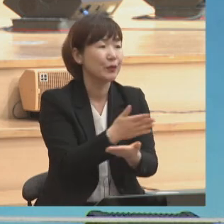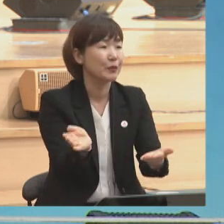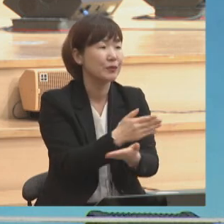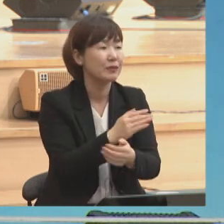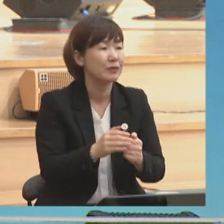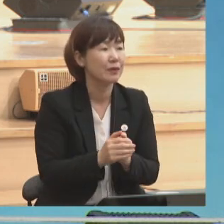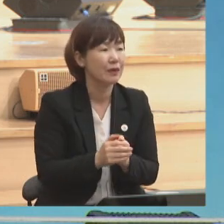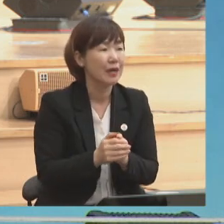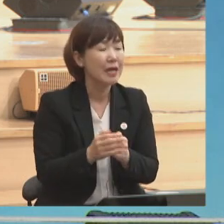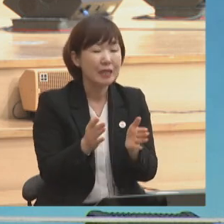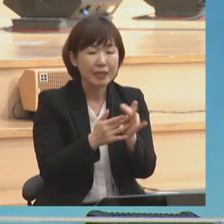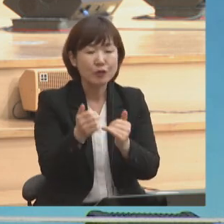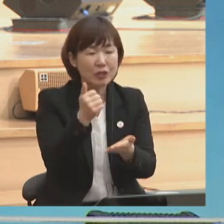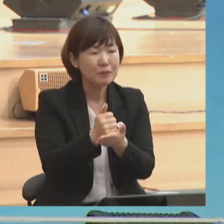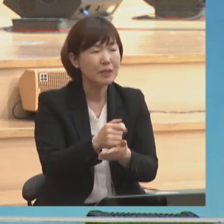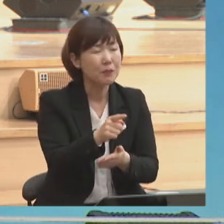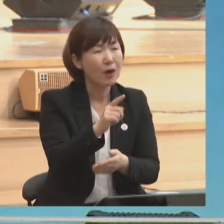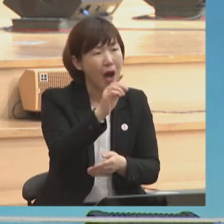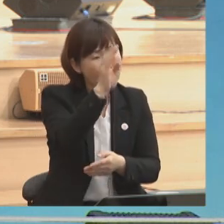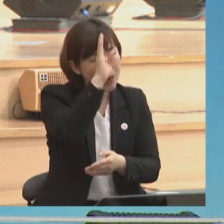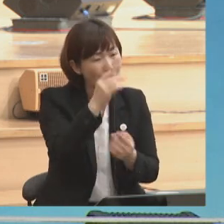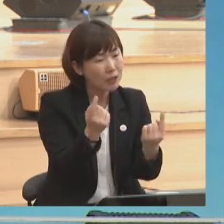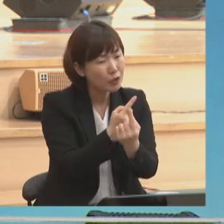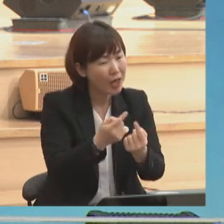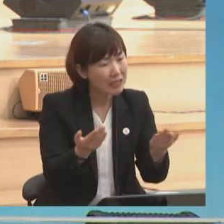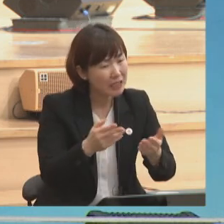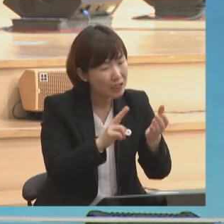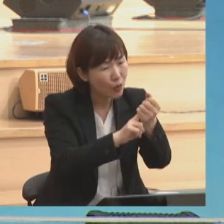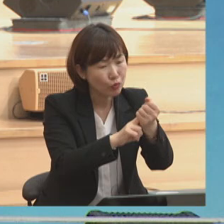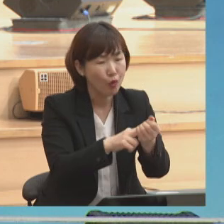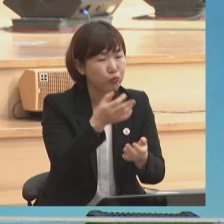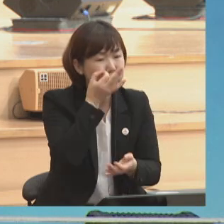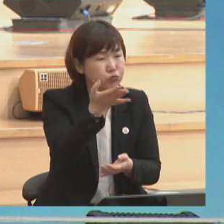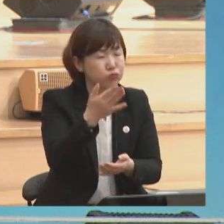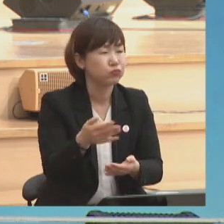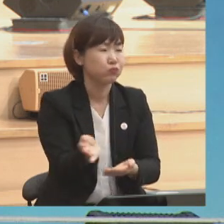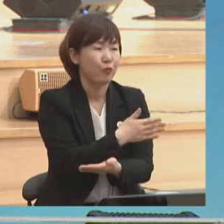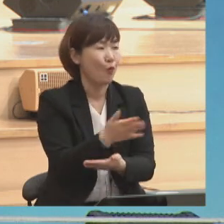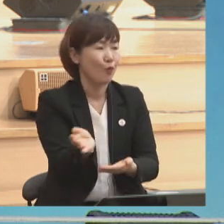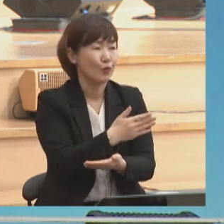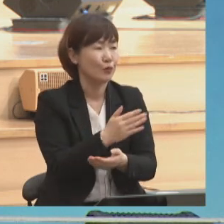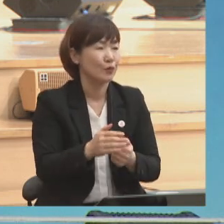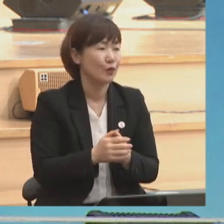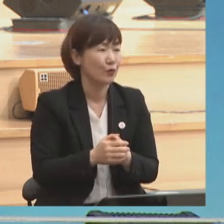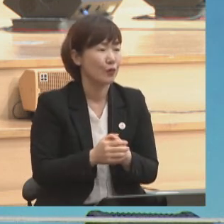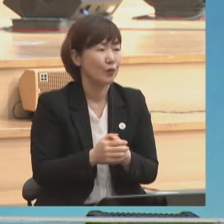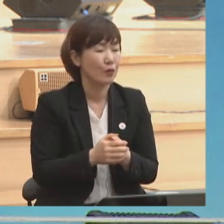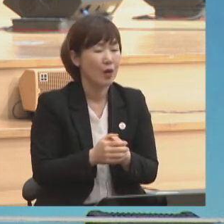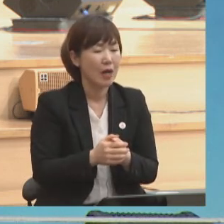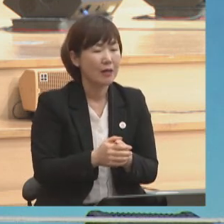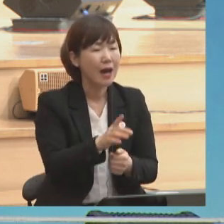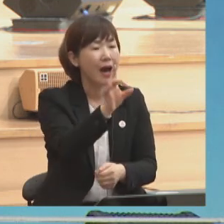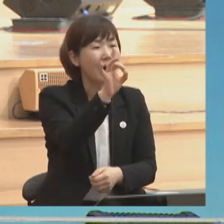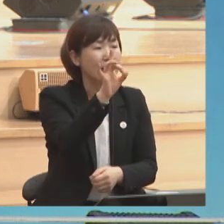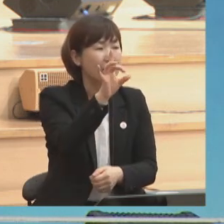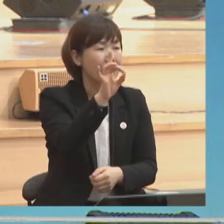예수님이 그 흔한 병자 치유도 없어. 기적도 없어. 유일해 사마리아